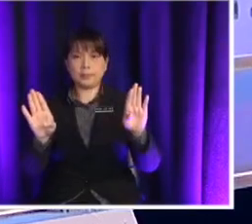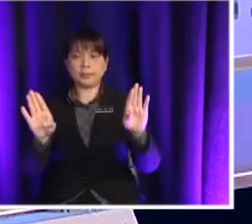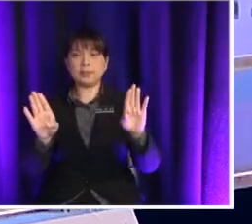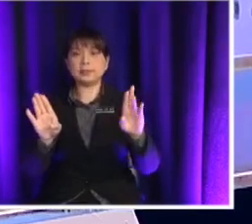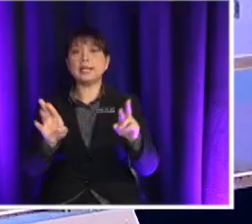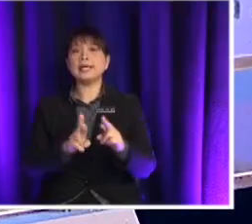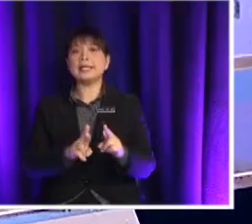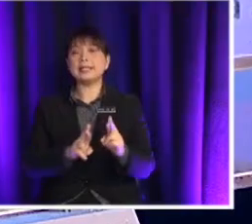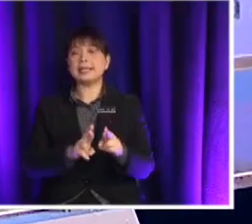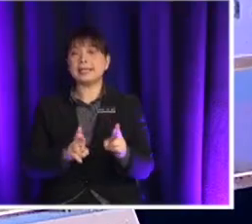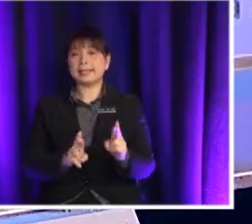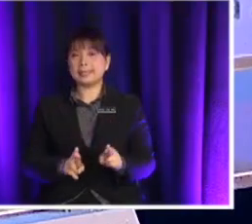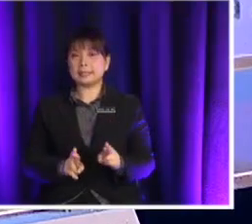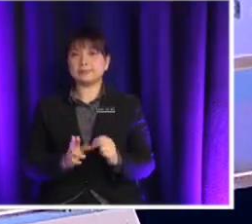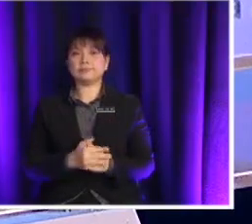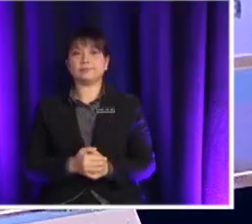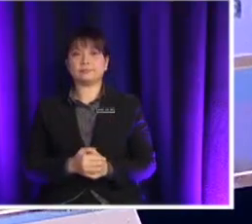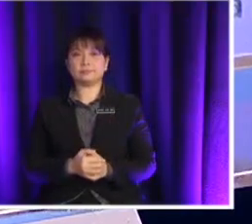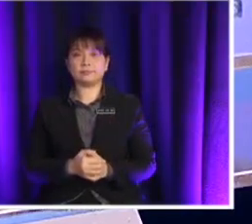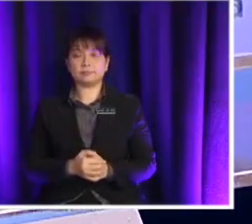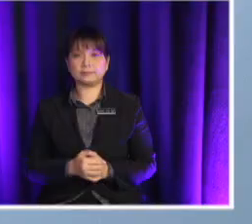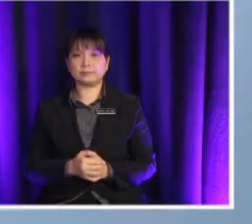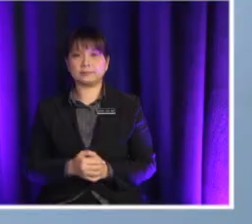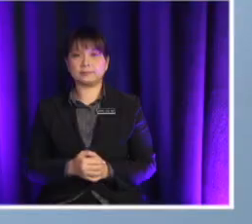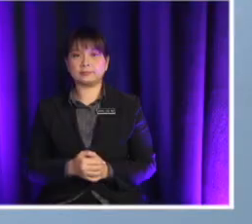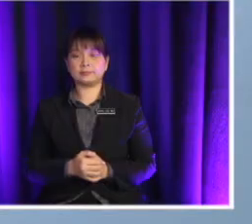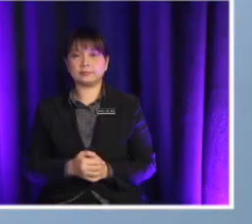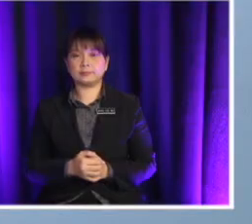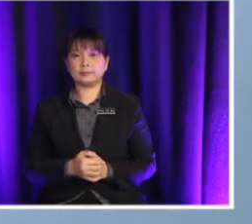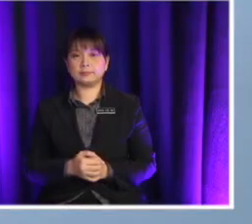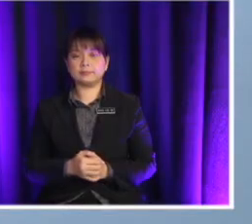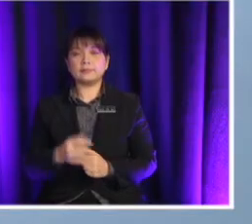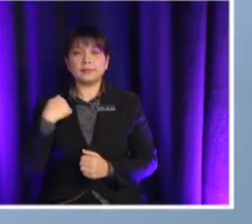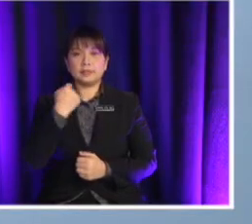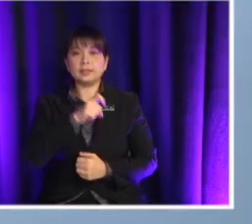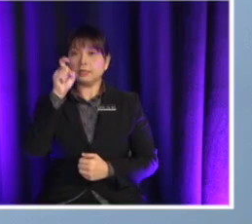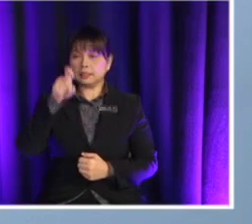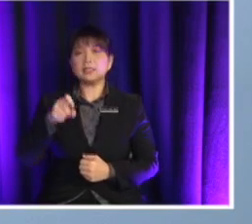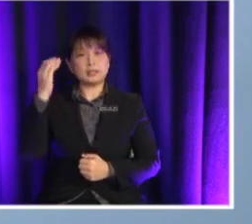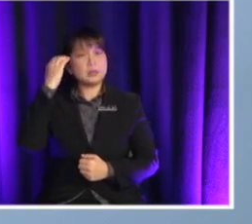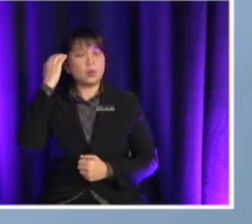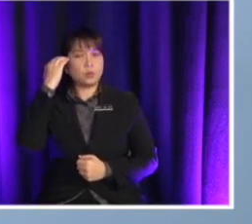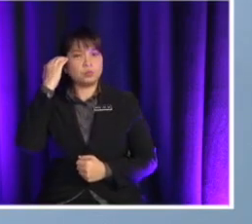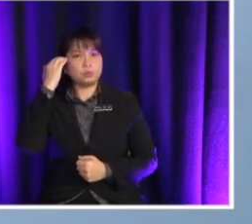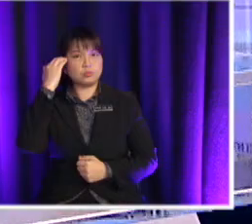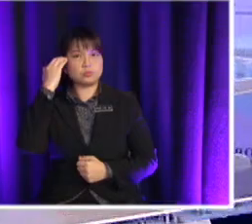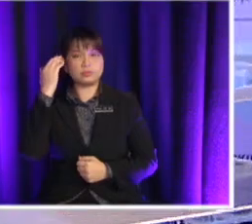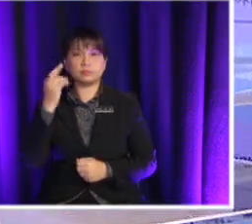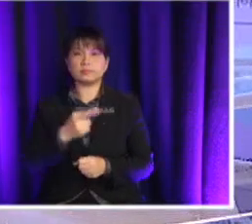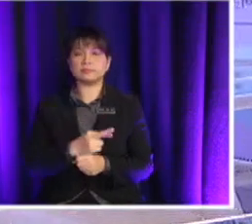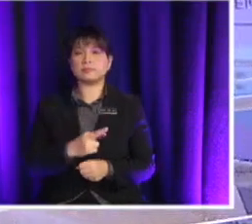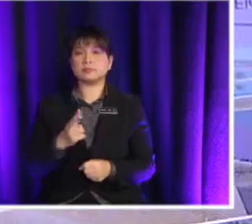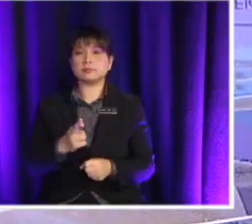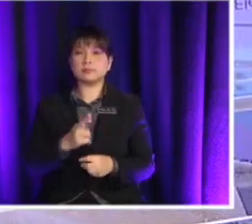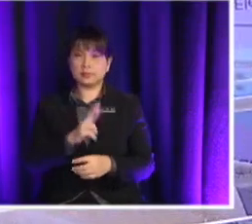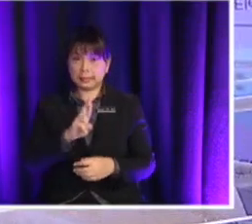silakan Aiman. Okey, papan reka ni, okey. Papan reka ni kita kena tahu, okey, bila kita dapat papan reka ni Aiman,